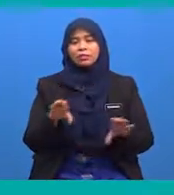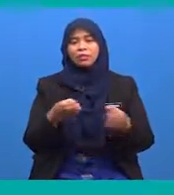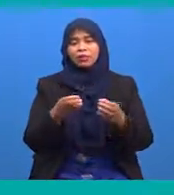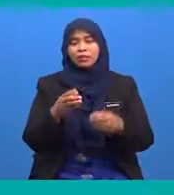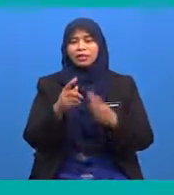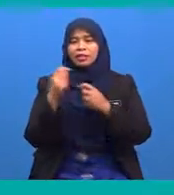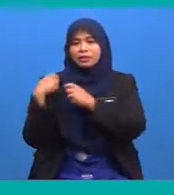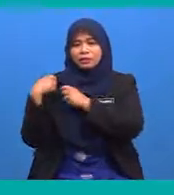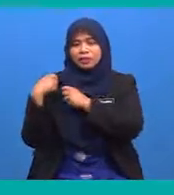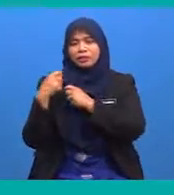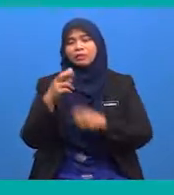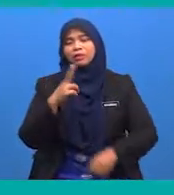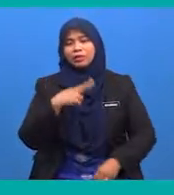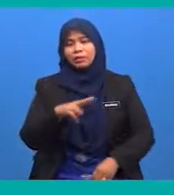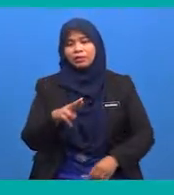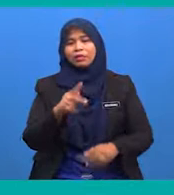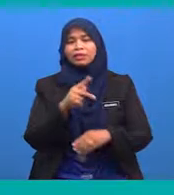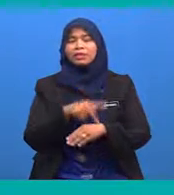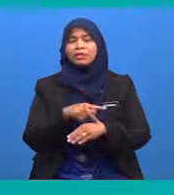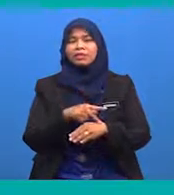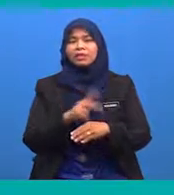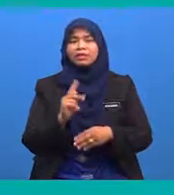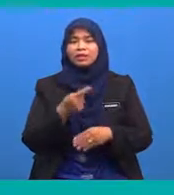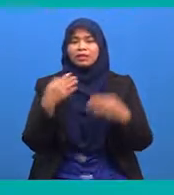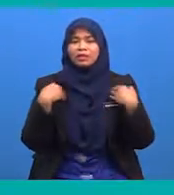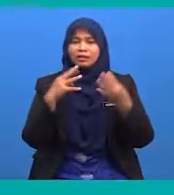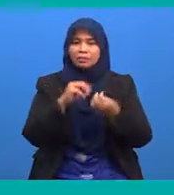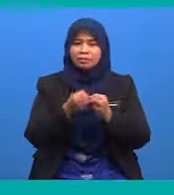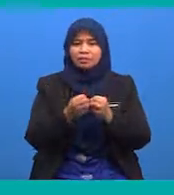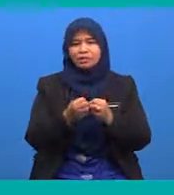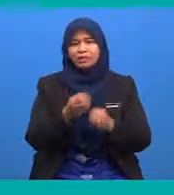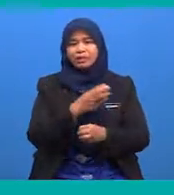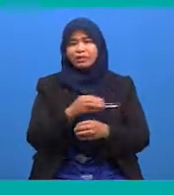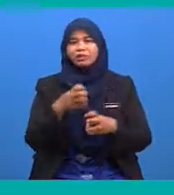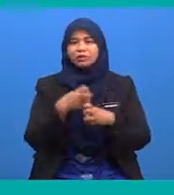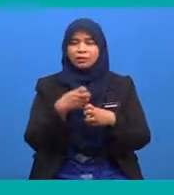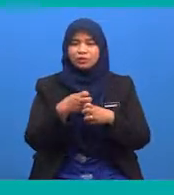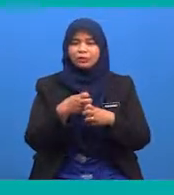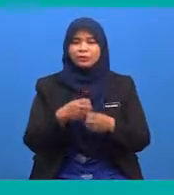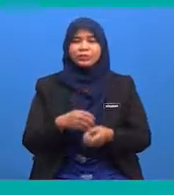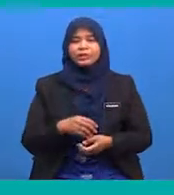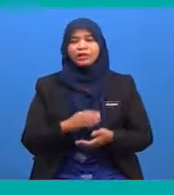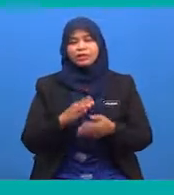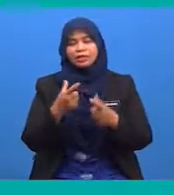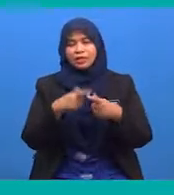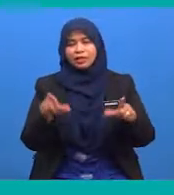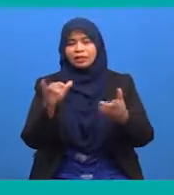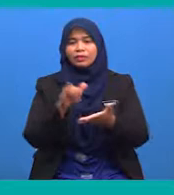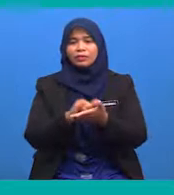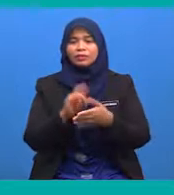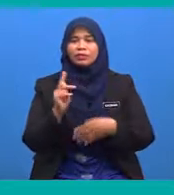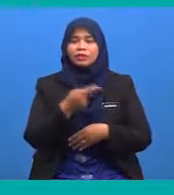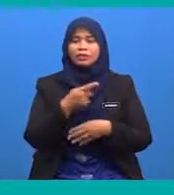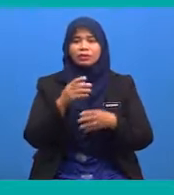tanggungjawab agama ketika berada dalam kesulitan ataupun kesusahan. Selain itu, kita juga